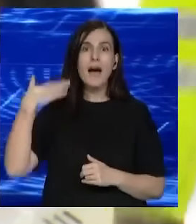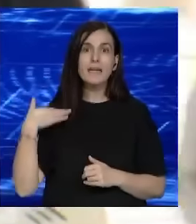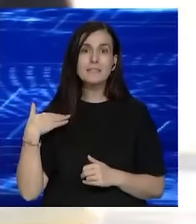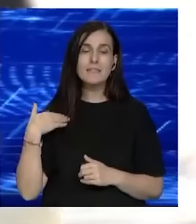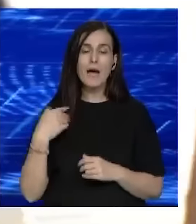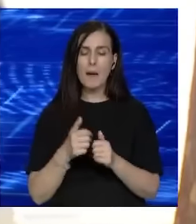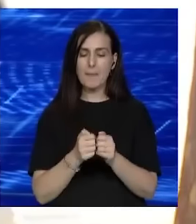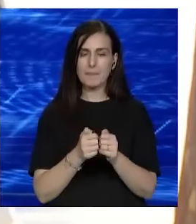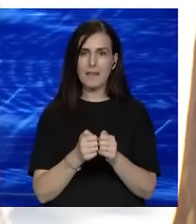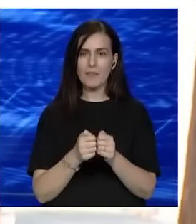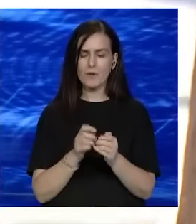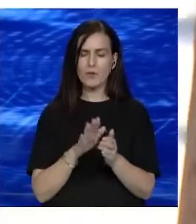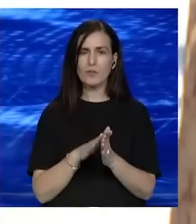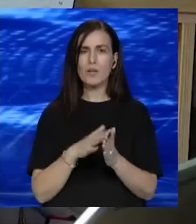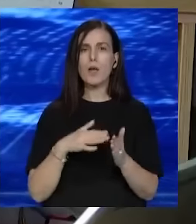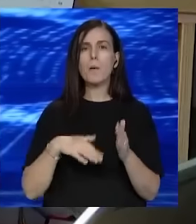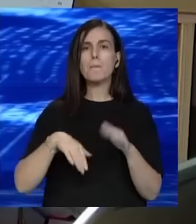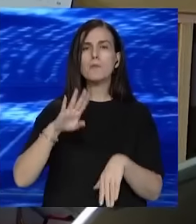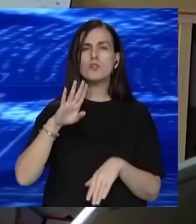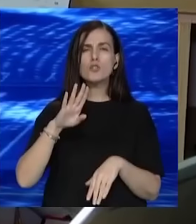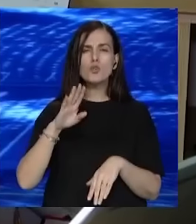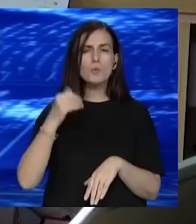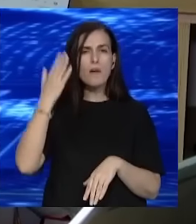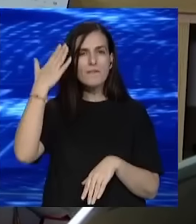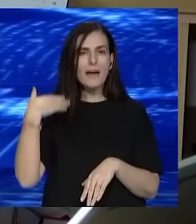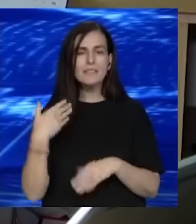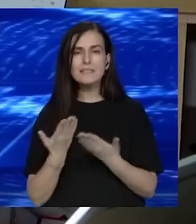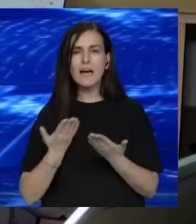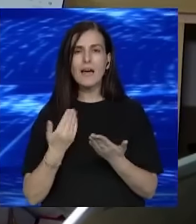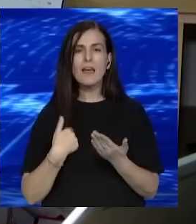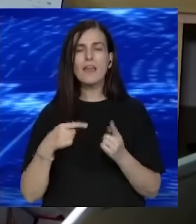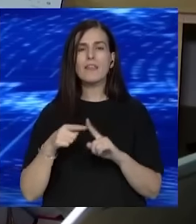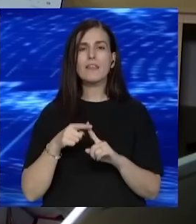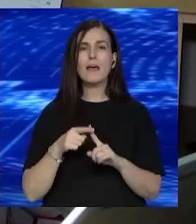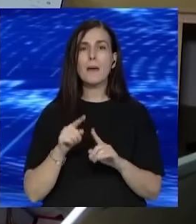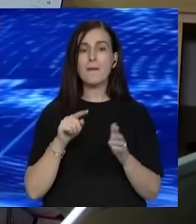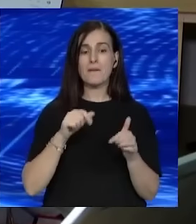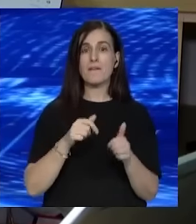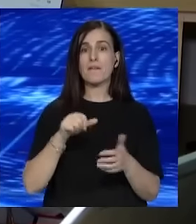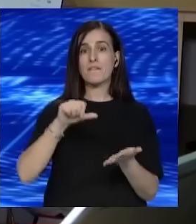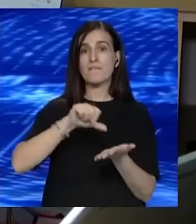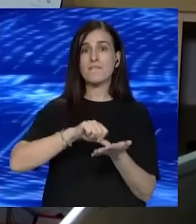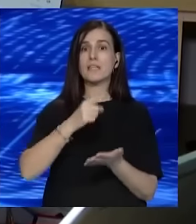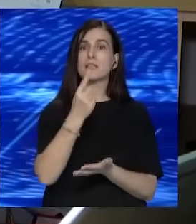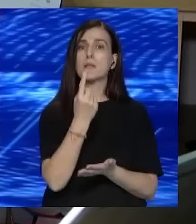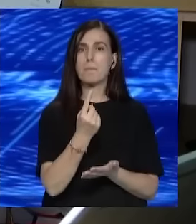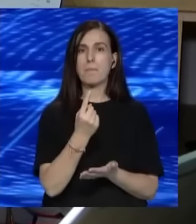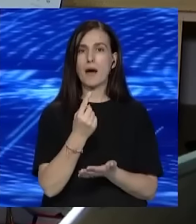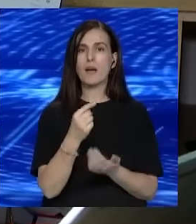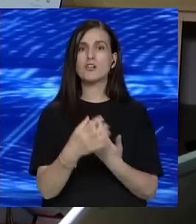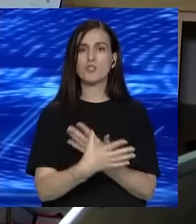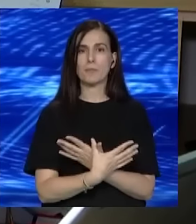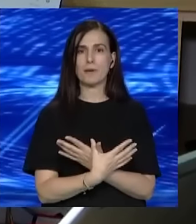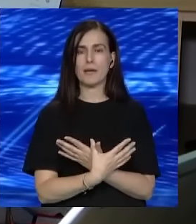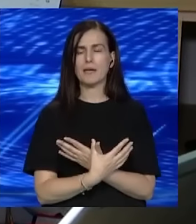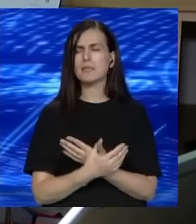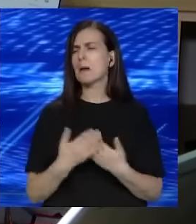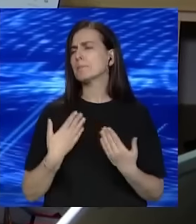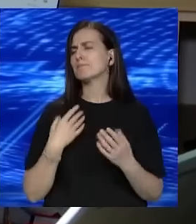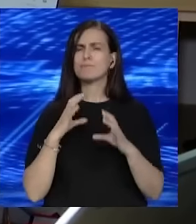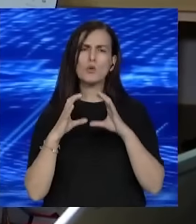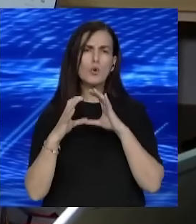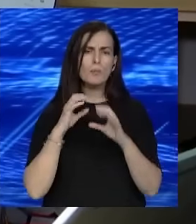rrjeteve sociale për të komunikuar me miqtë. Niveli i përdorimit të media sociale për të pasur kontaktet shumë të shpeshta me miqtë të